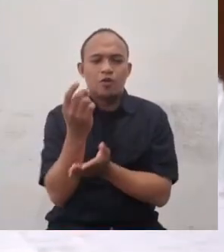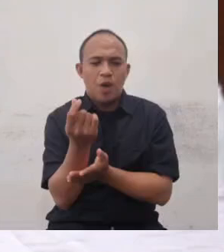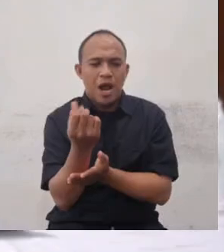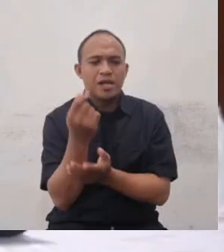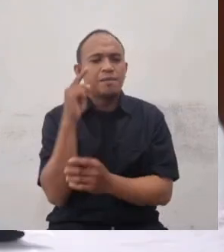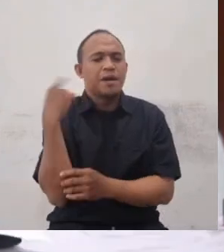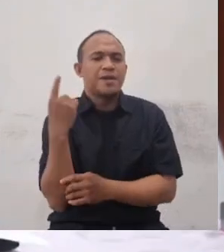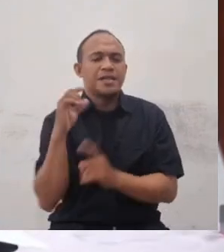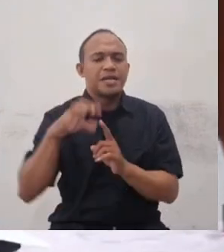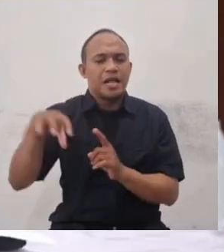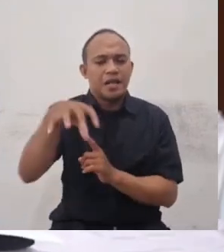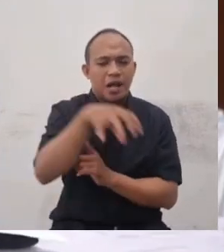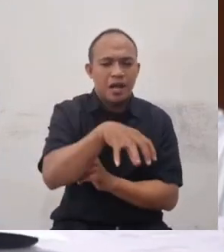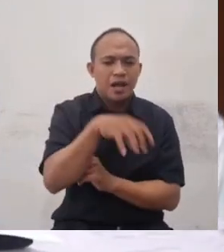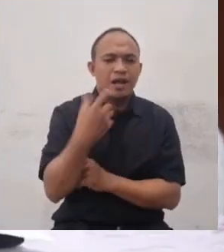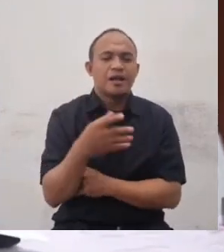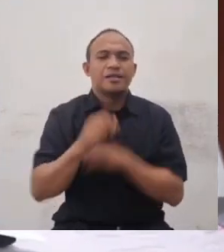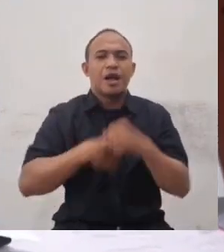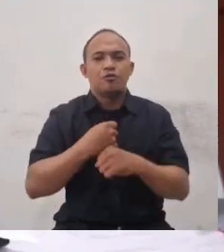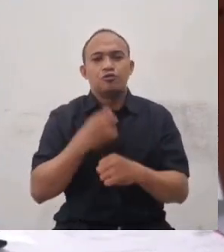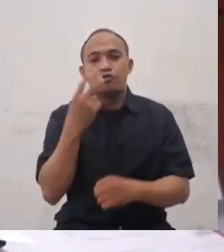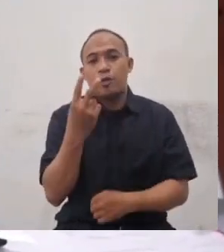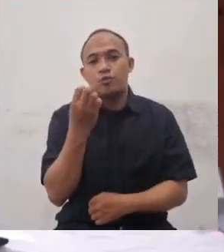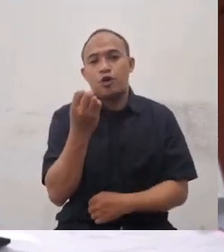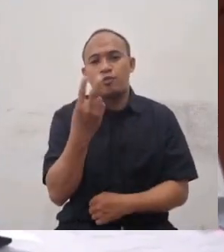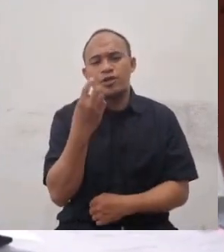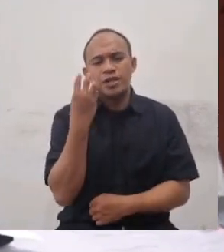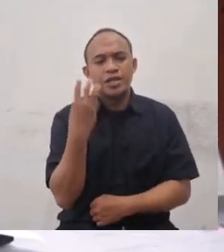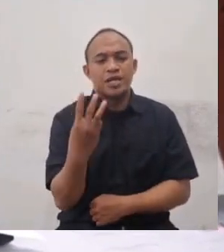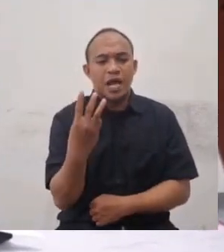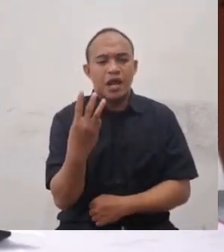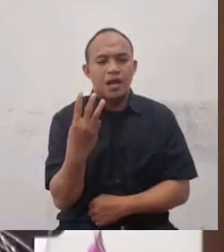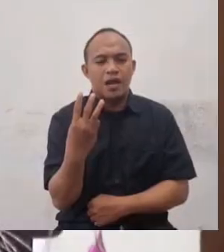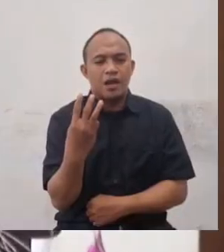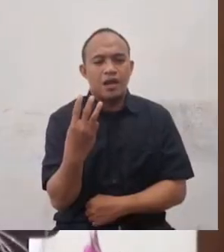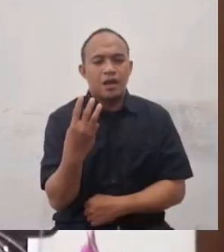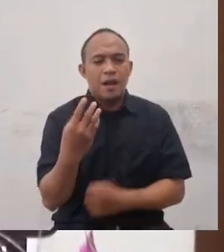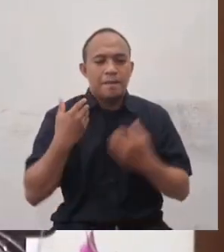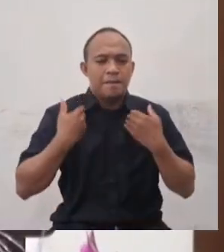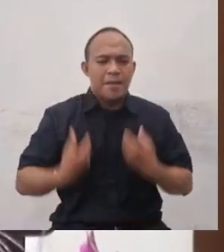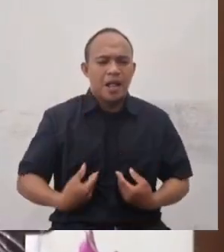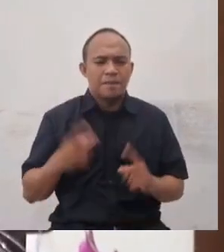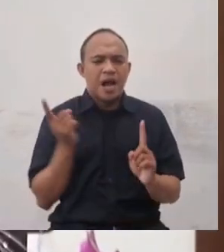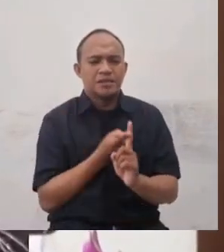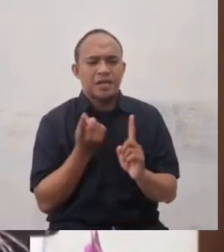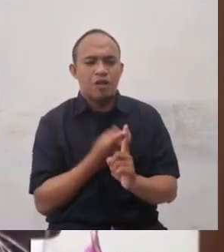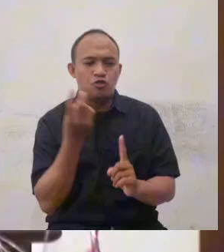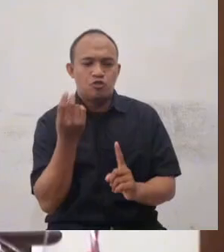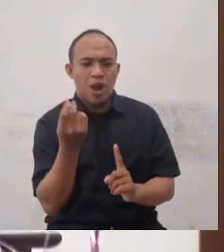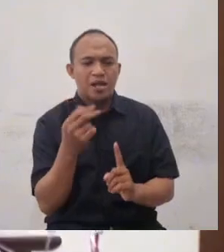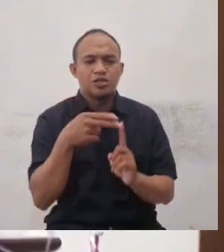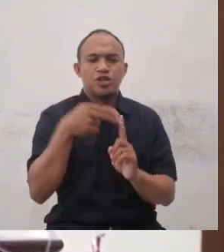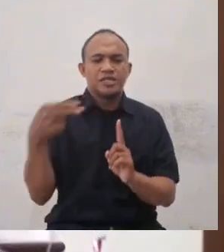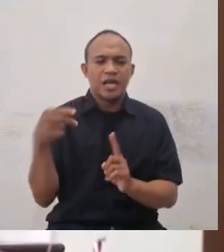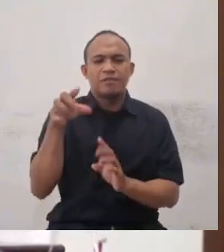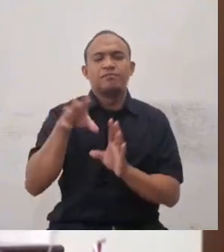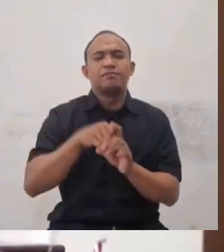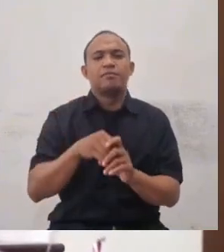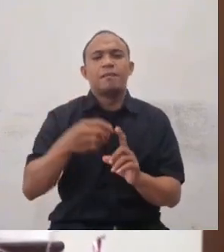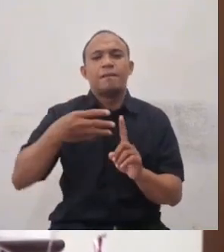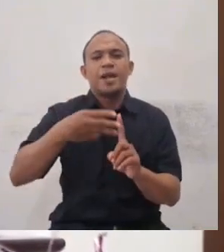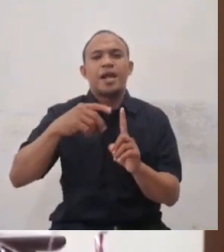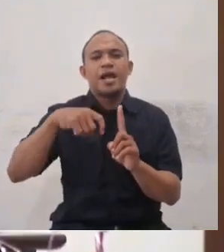pemerintah daerah atau LKPD tahun anggaran 2023 dari Badan Pemeriksa Keuangan Republik Indonesia